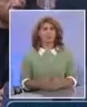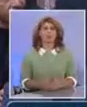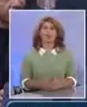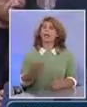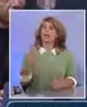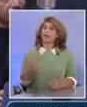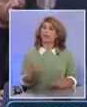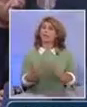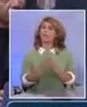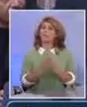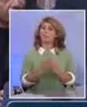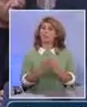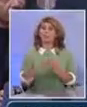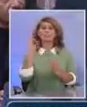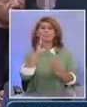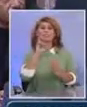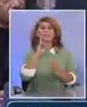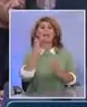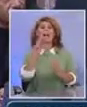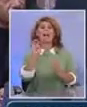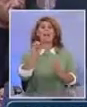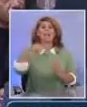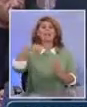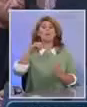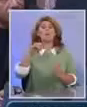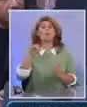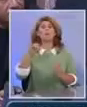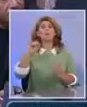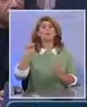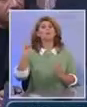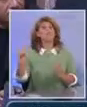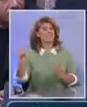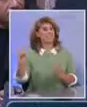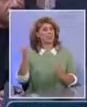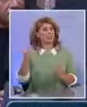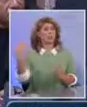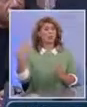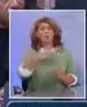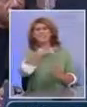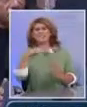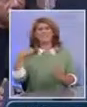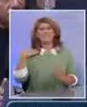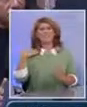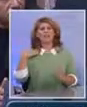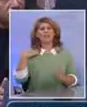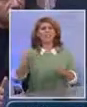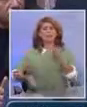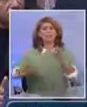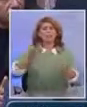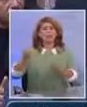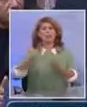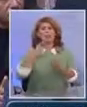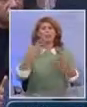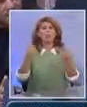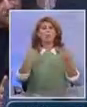είχαμε το βιβλίο της κυρίας Ρεπούση, όπου η σφαγή στη Σμύρνη είχε γίνει συνοστισμός στην προκυμαία της